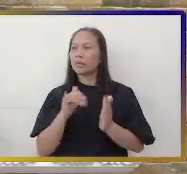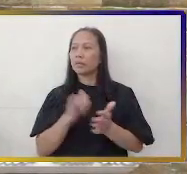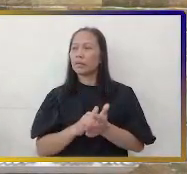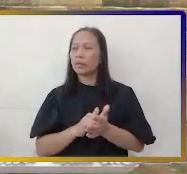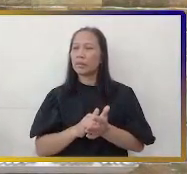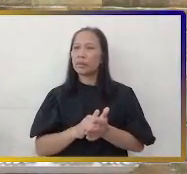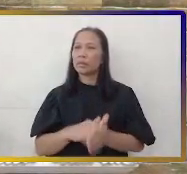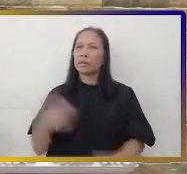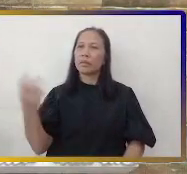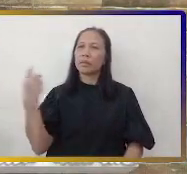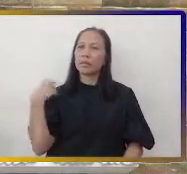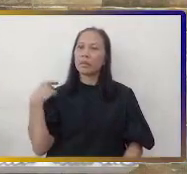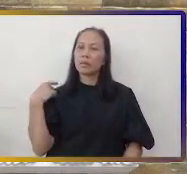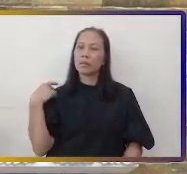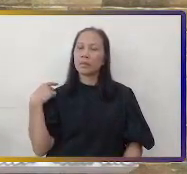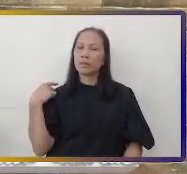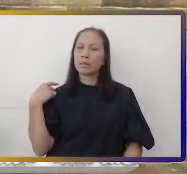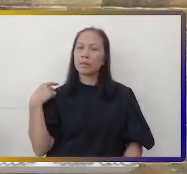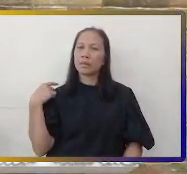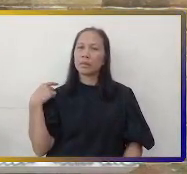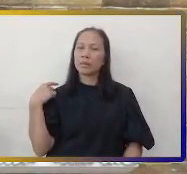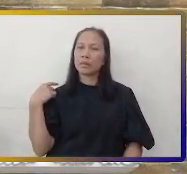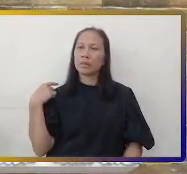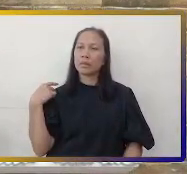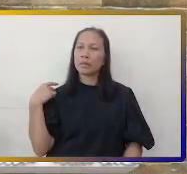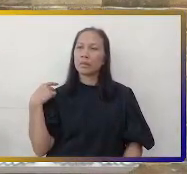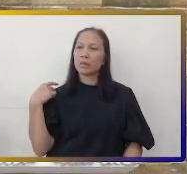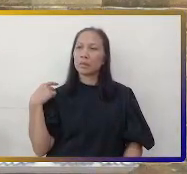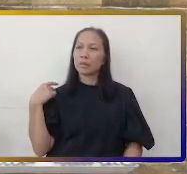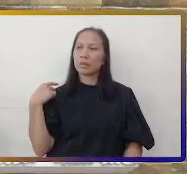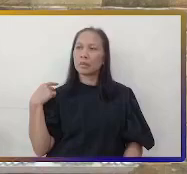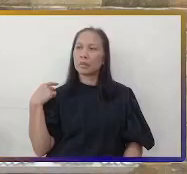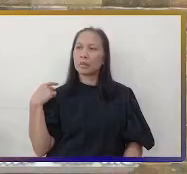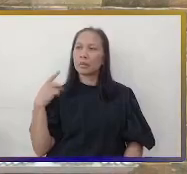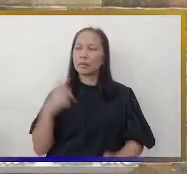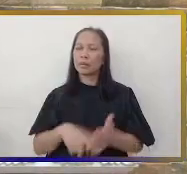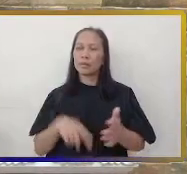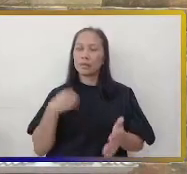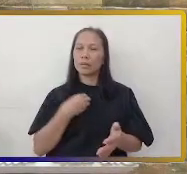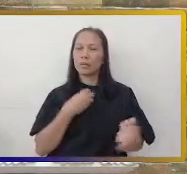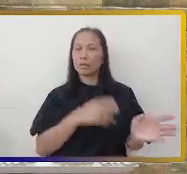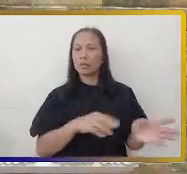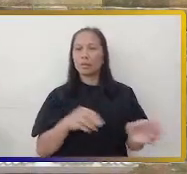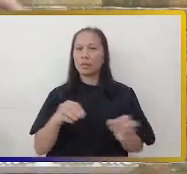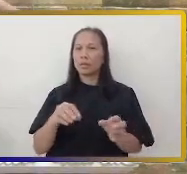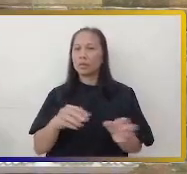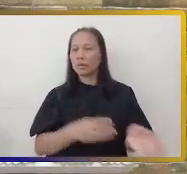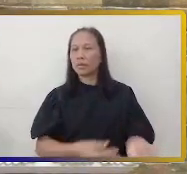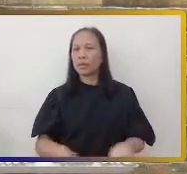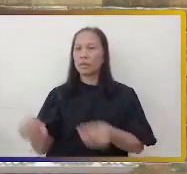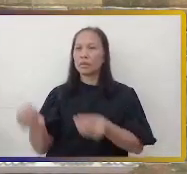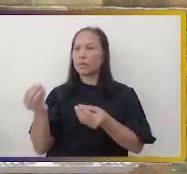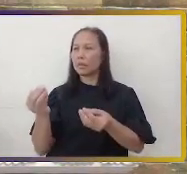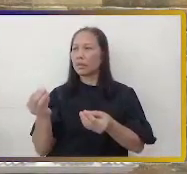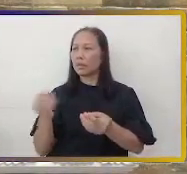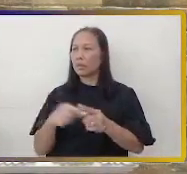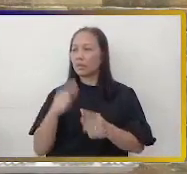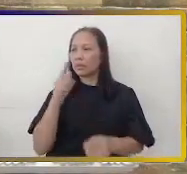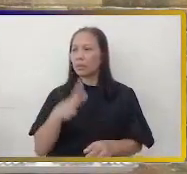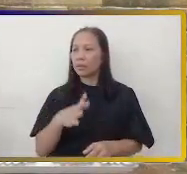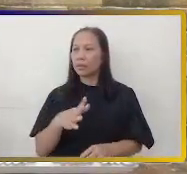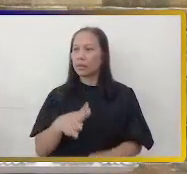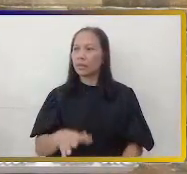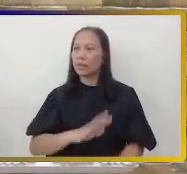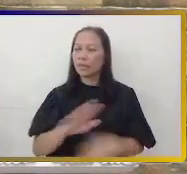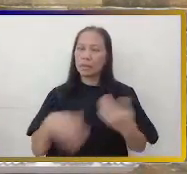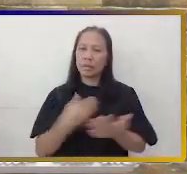pong yung binibigay natin sa Diyos ay Meron pong yung kila Pastor Dexter sir Jude at kila sir lope